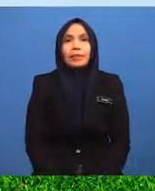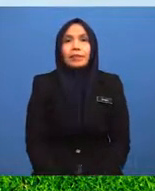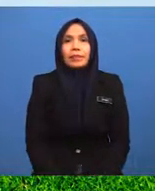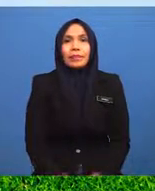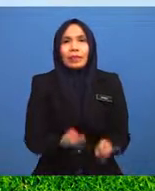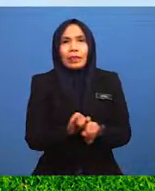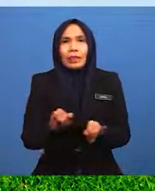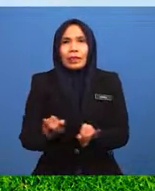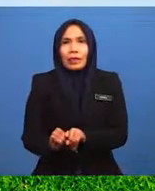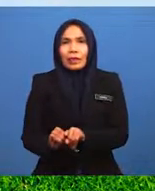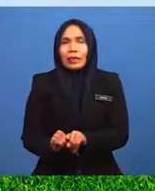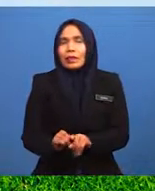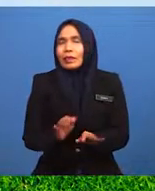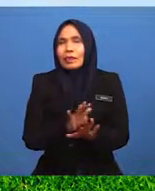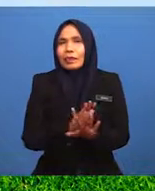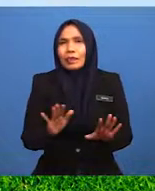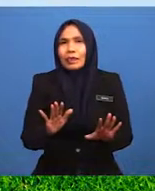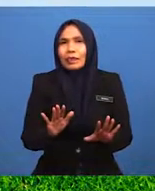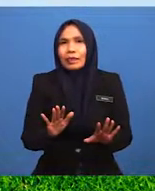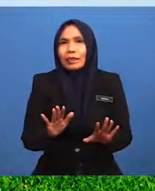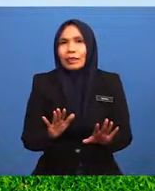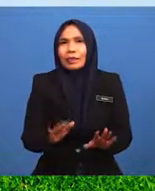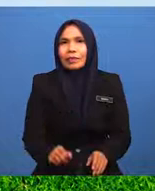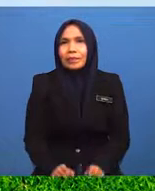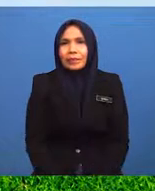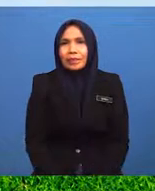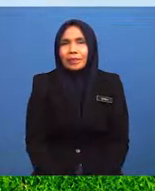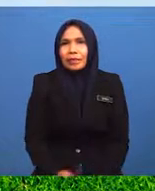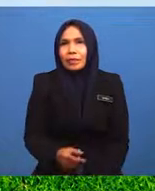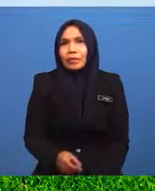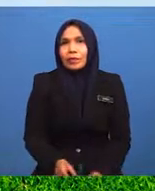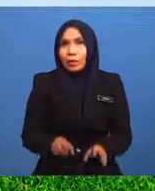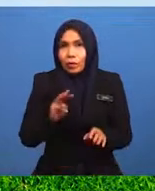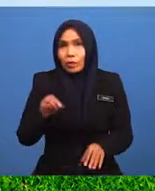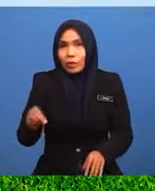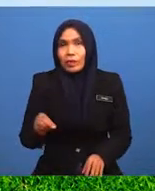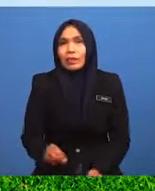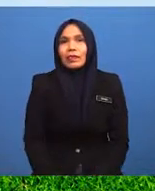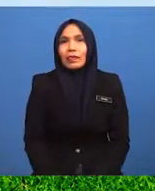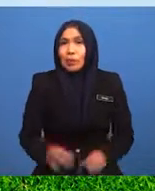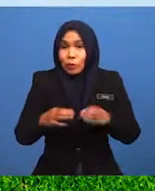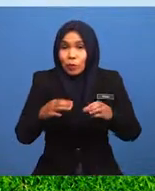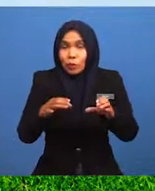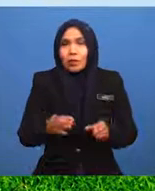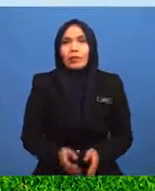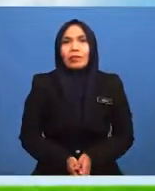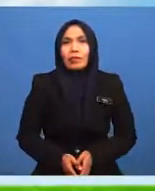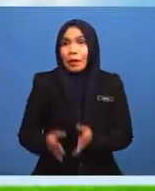ni. Pergi cepat-cepat untuk meminta maaf kepada ahli keluarga sekarang